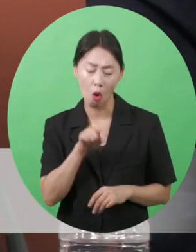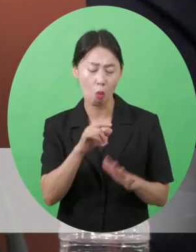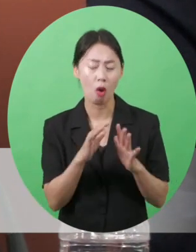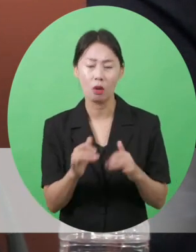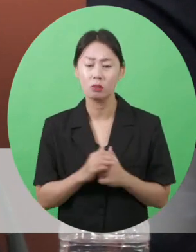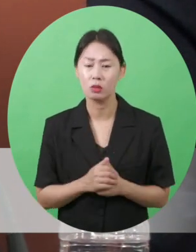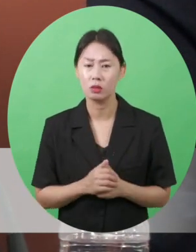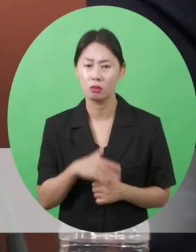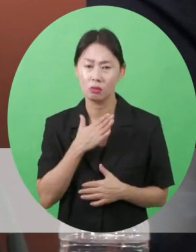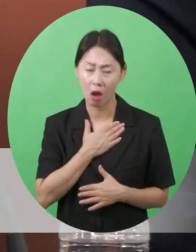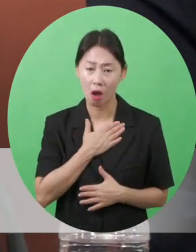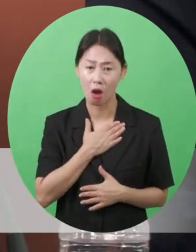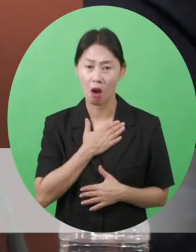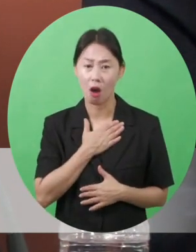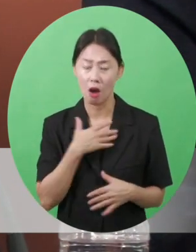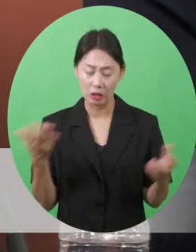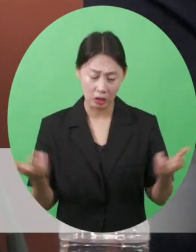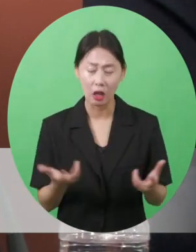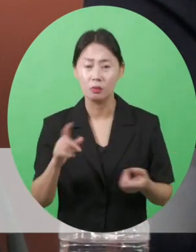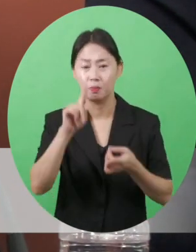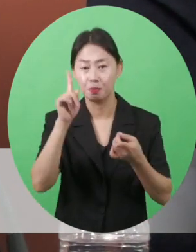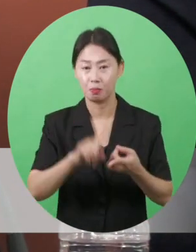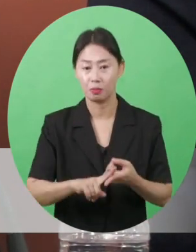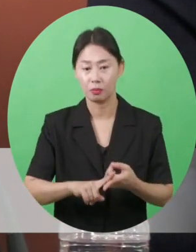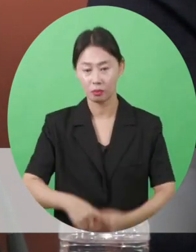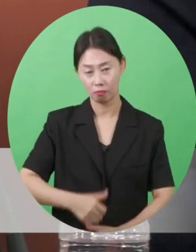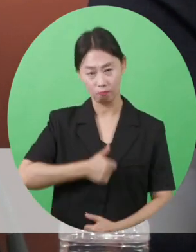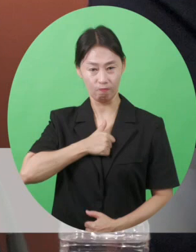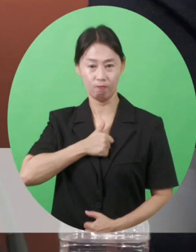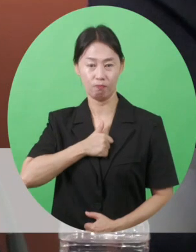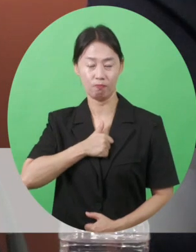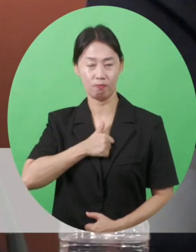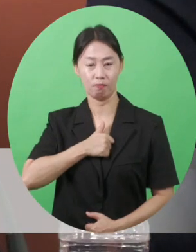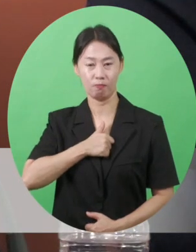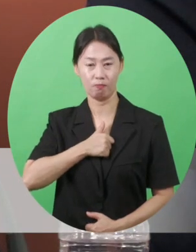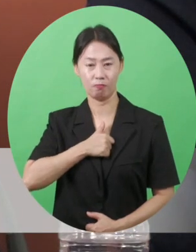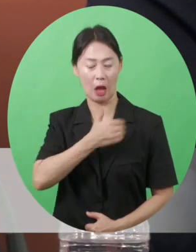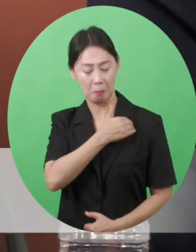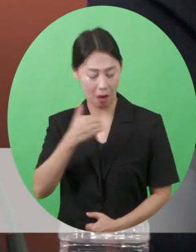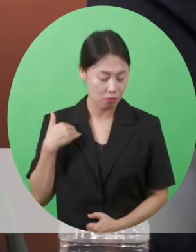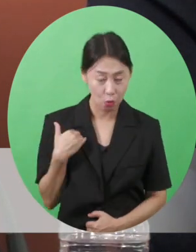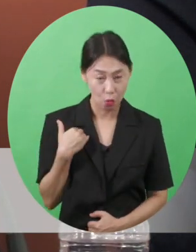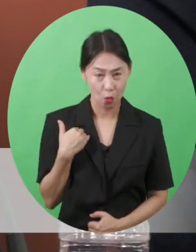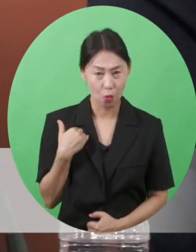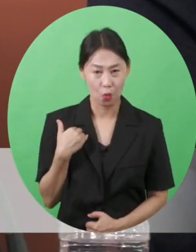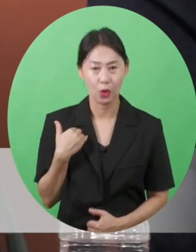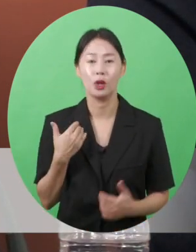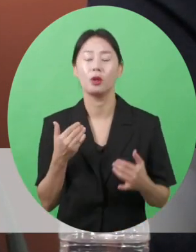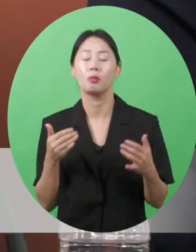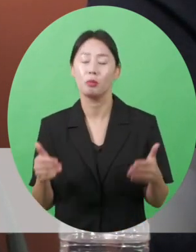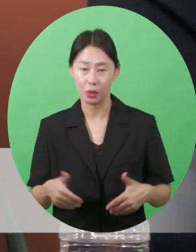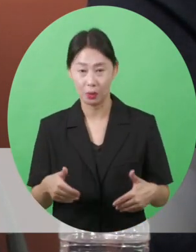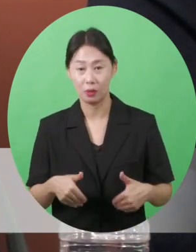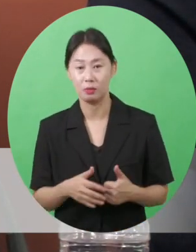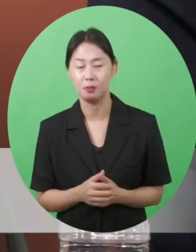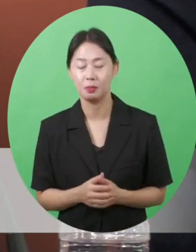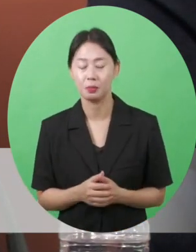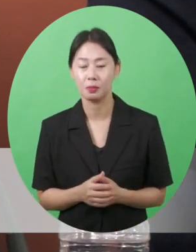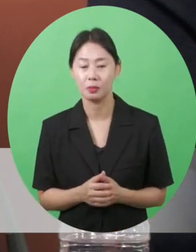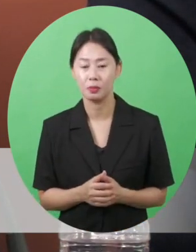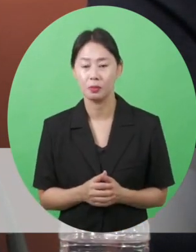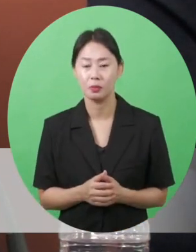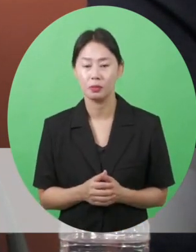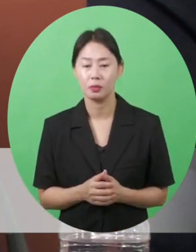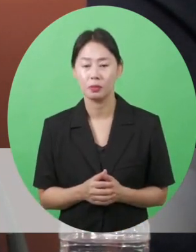온전하게 자기들이 하는 직업에 대한 뭐 만족성이나 그런 것들 관련해서